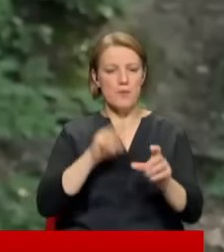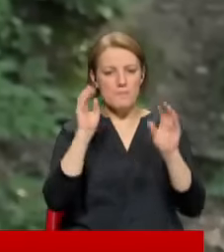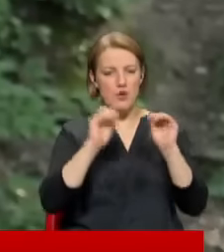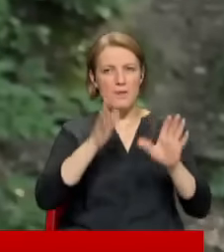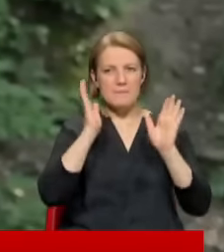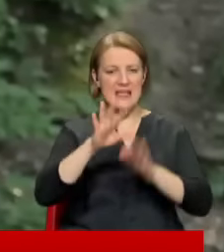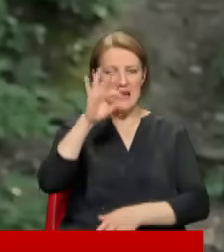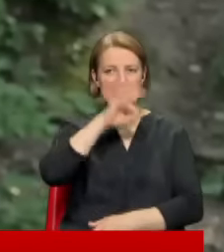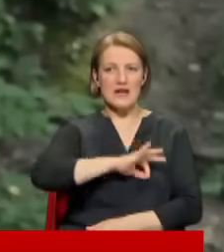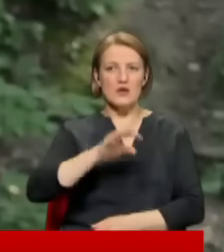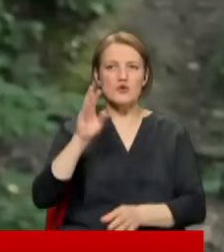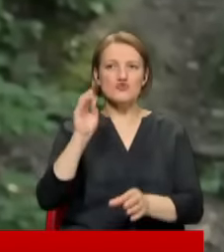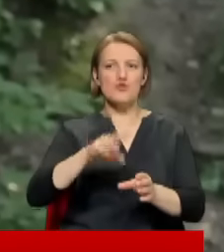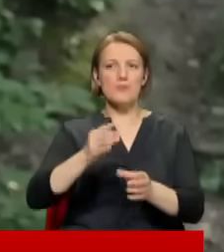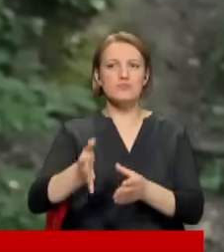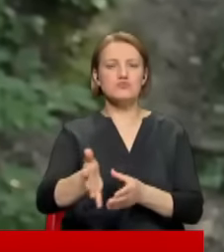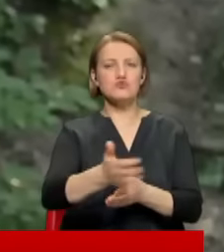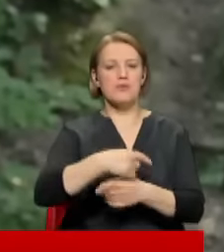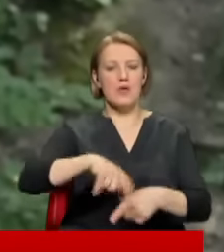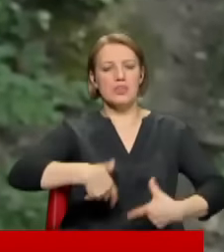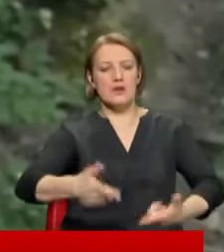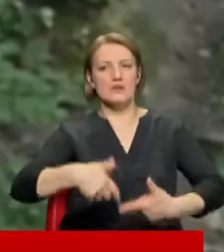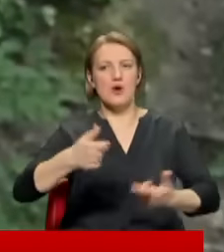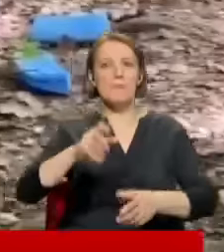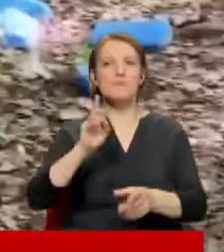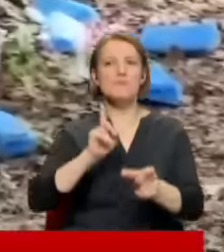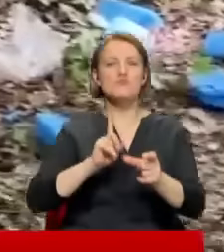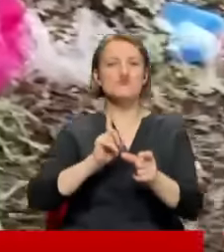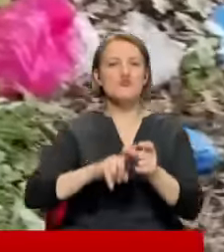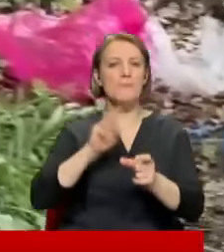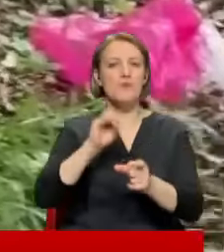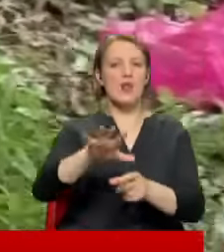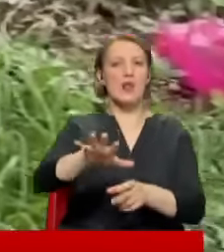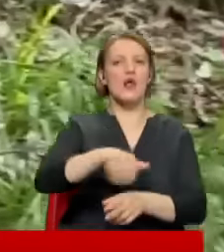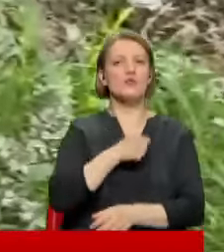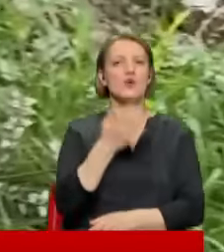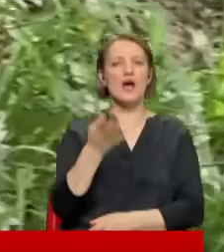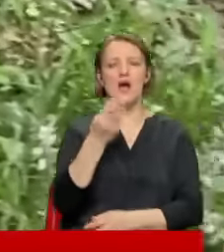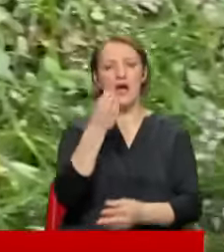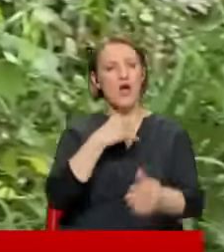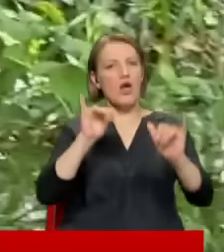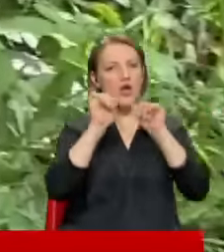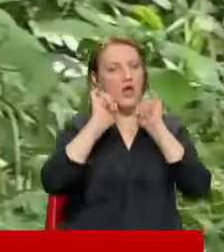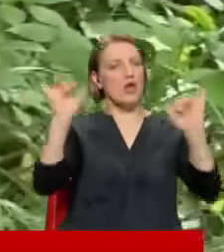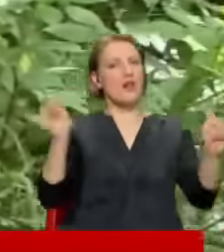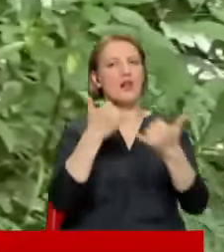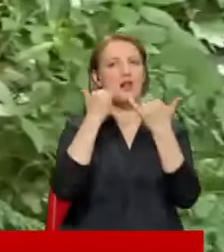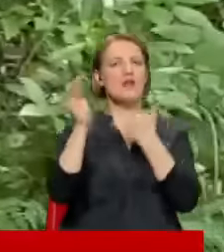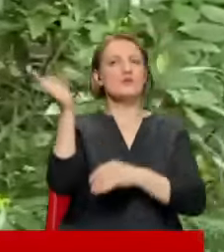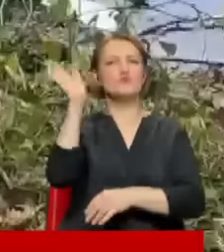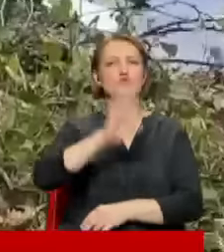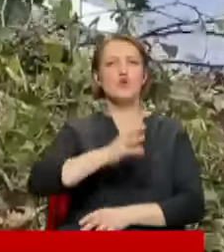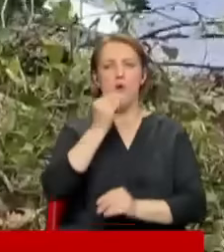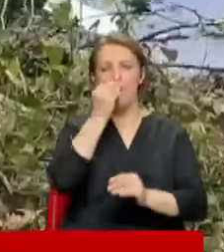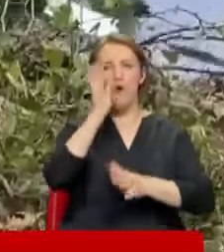bile kar sayıp bu çöp, topladığımız çöpleri yere döküp çöp poşetlerini alıyorlar. Yediler, içtiler, eğlendiler. Bir daha ormanda